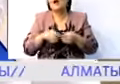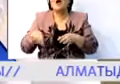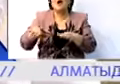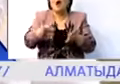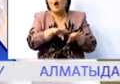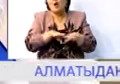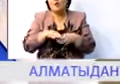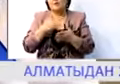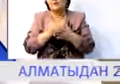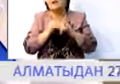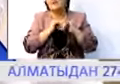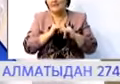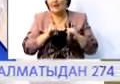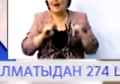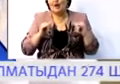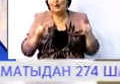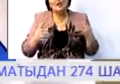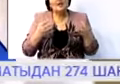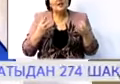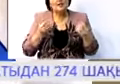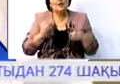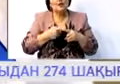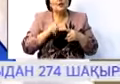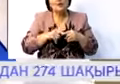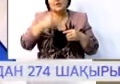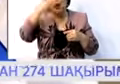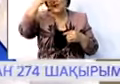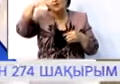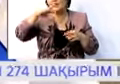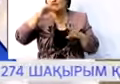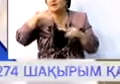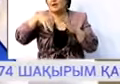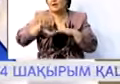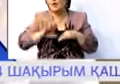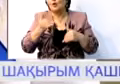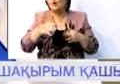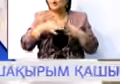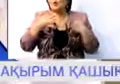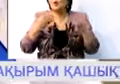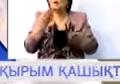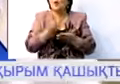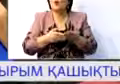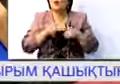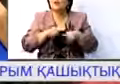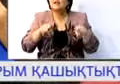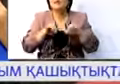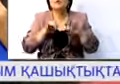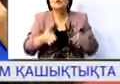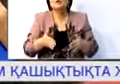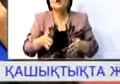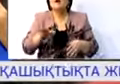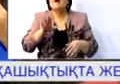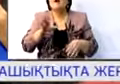ауызбіршіліктерін нығайту, және де осы жат ағымы кетіп қалмау үшін біз оларға көптеген үгіт насихат жүргізудеміз.